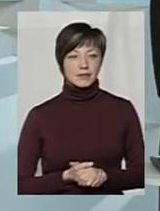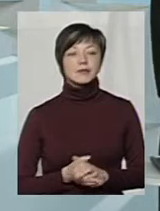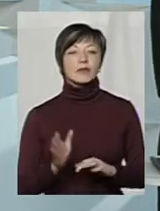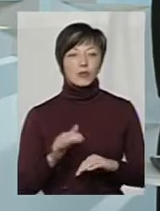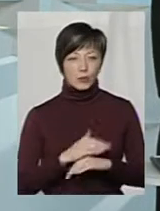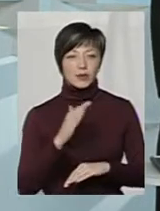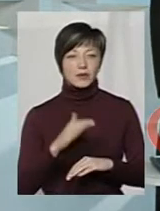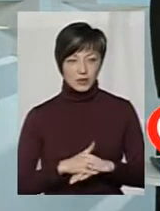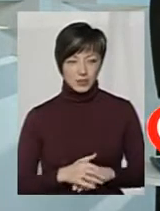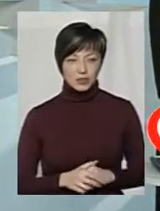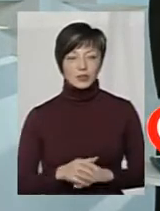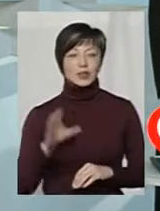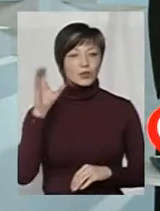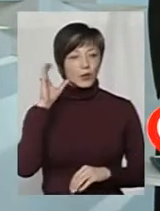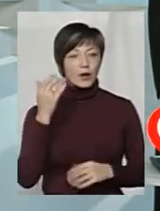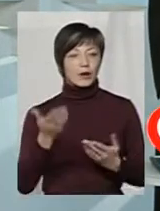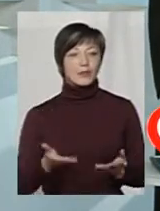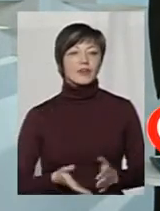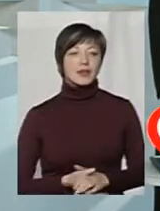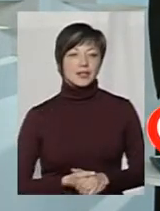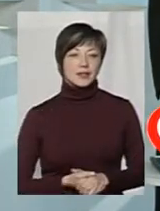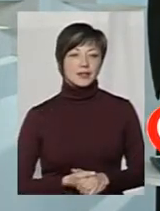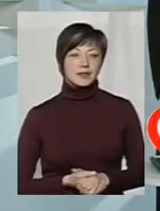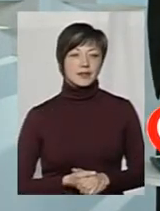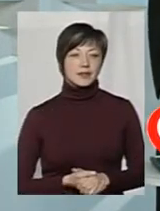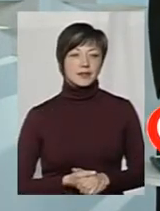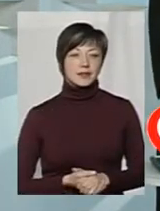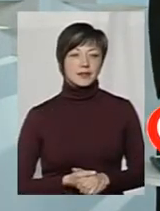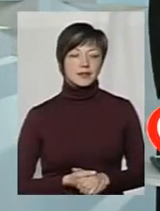Добрий вечір, ми вас слухаємо.